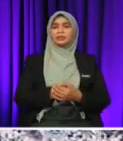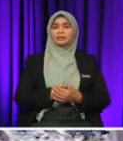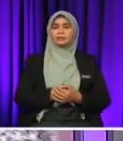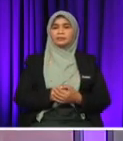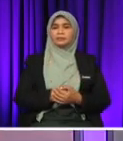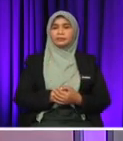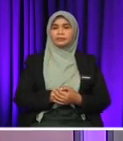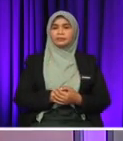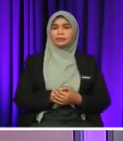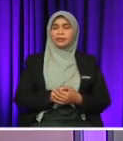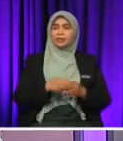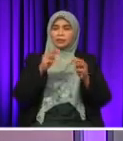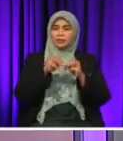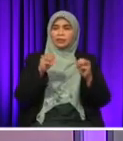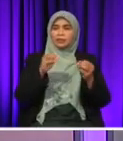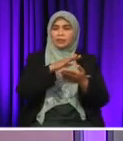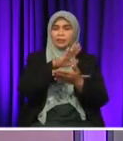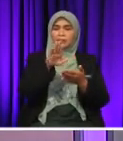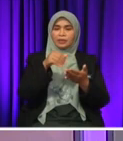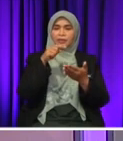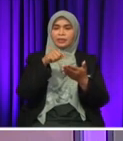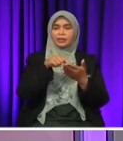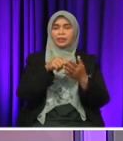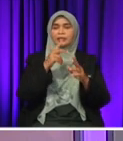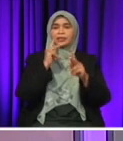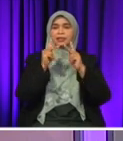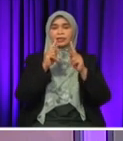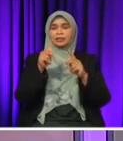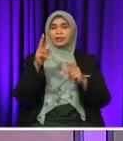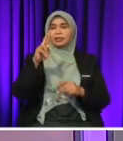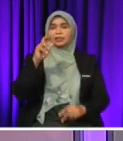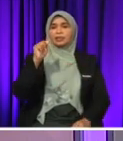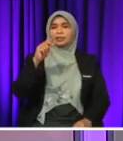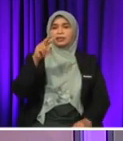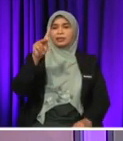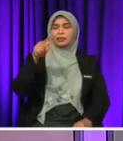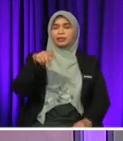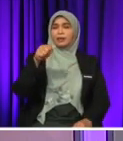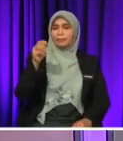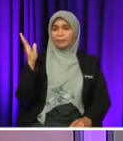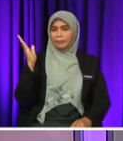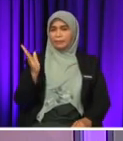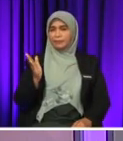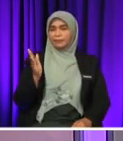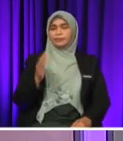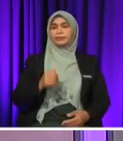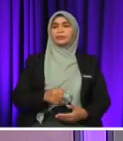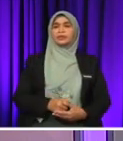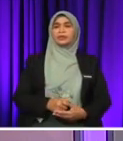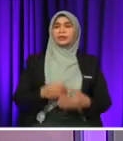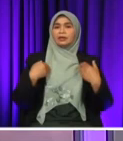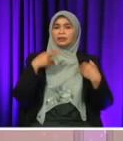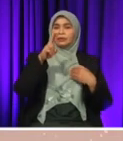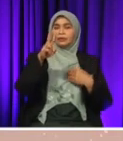baik murid-murid semua ini dikatakan rangkap jadi dalam petikan teks ini ada dua rangka